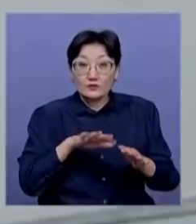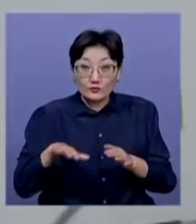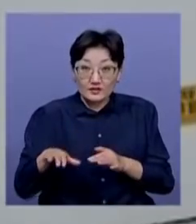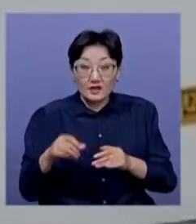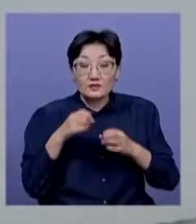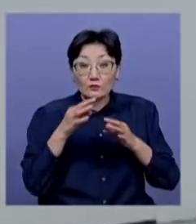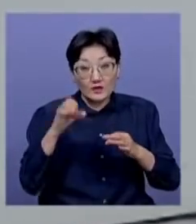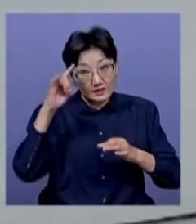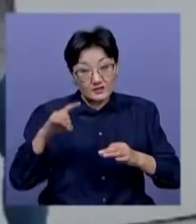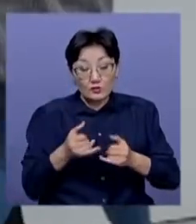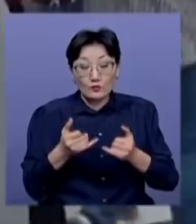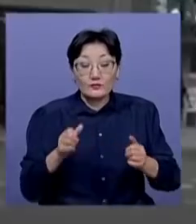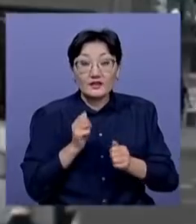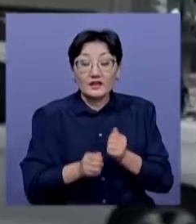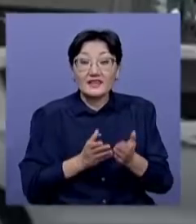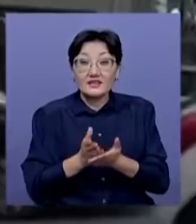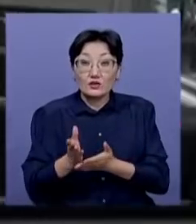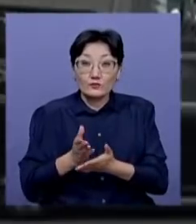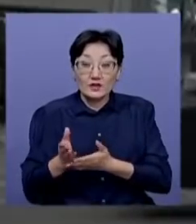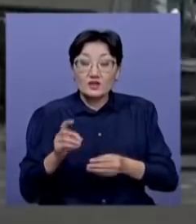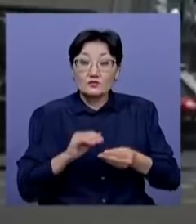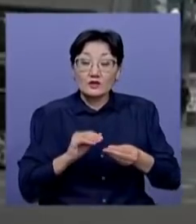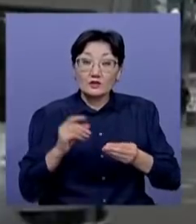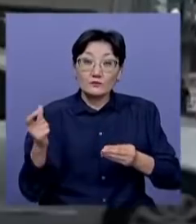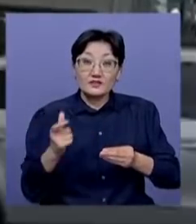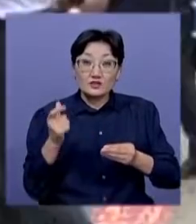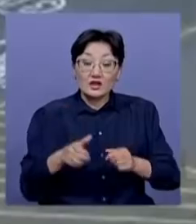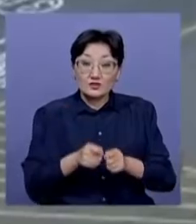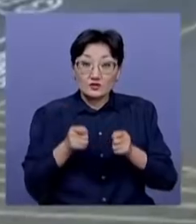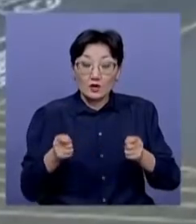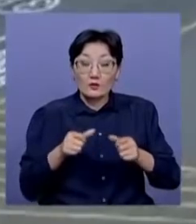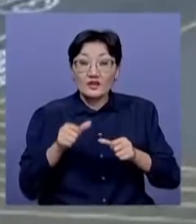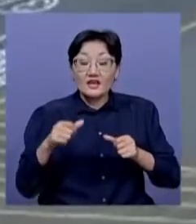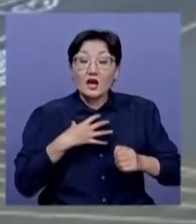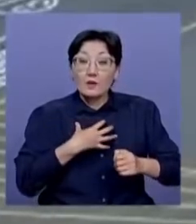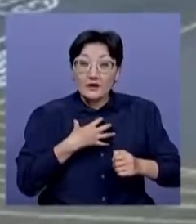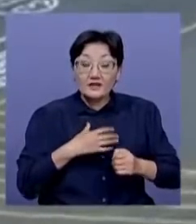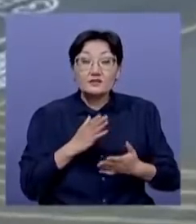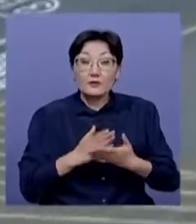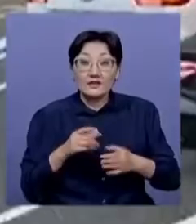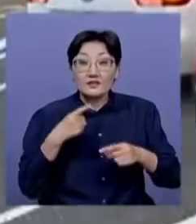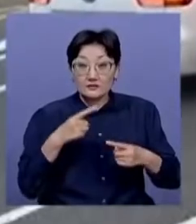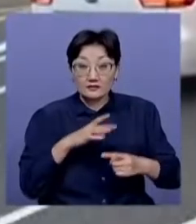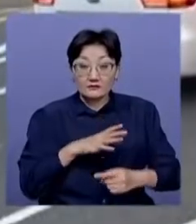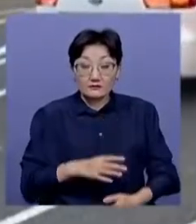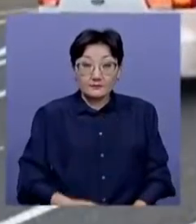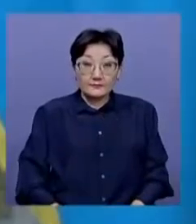айтып, Қазақстан үшін әртараптандырылған және тұрақты экономика құрудың ерекше маңызды екенін жеткізді.